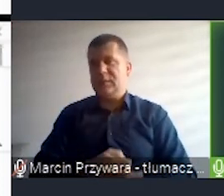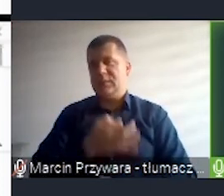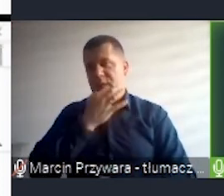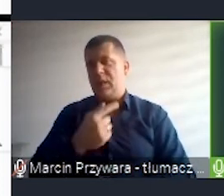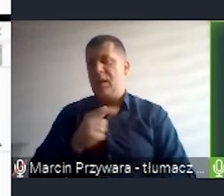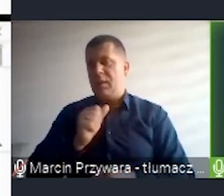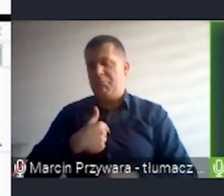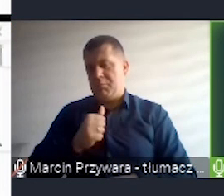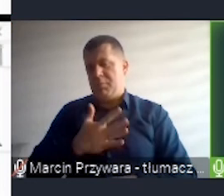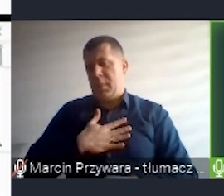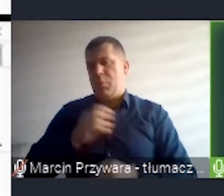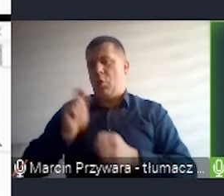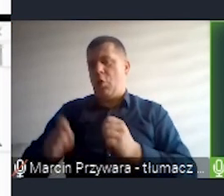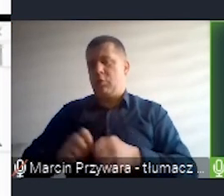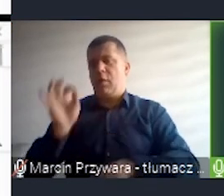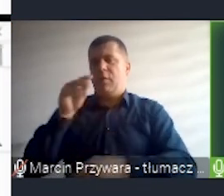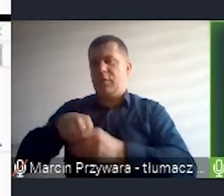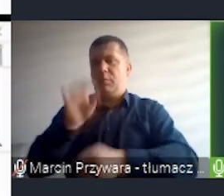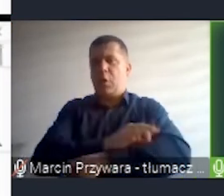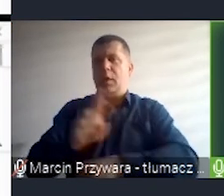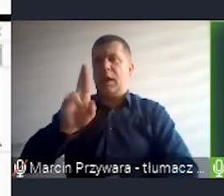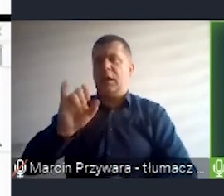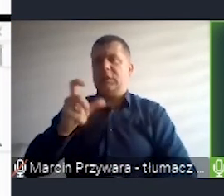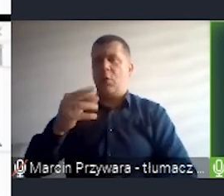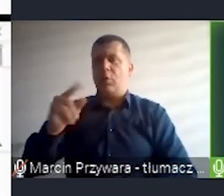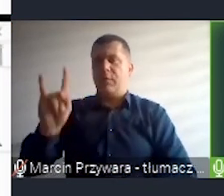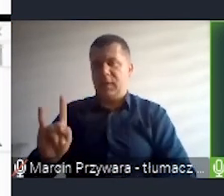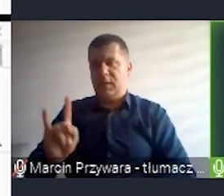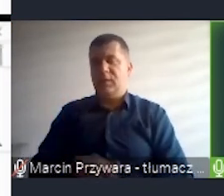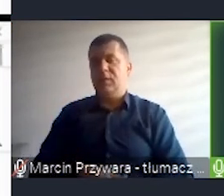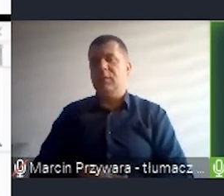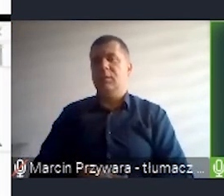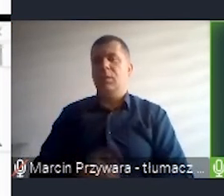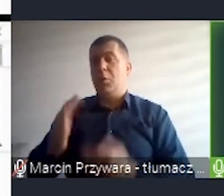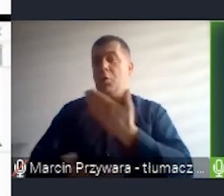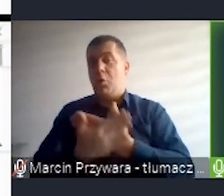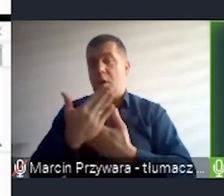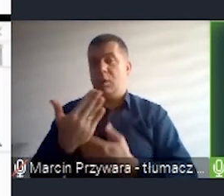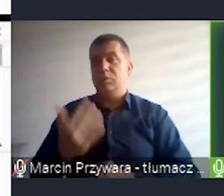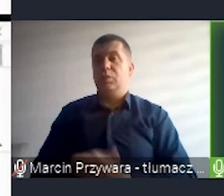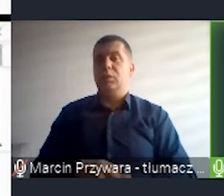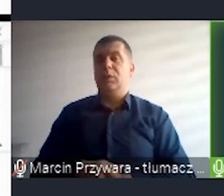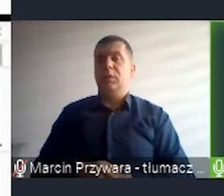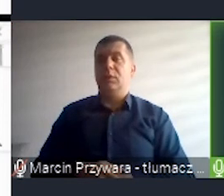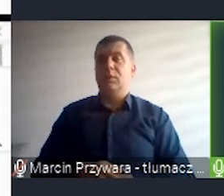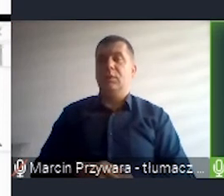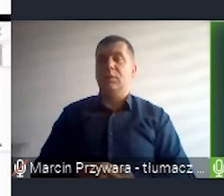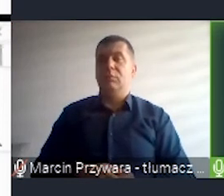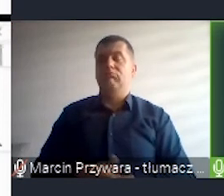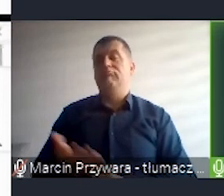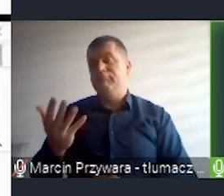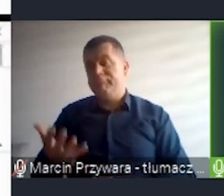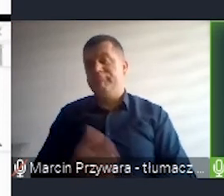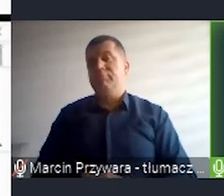jest kontrolowana w projekcie ryczałtowym i okazuje się, że